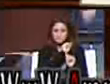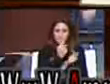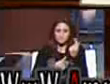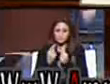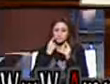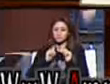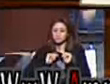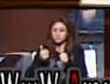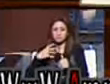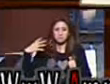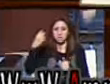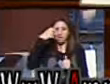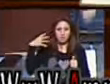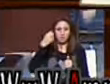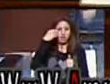وبيتابعوا املاكهم،